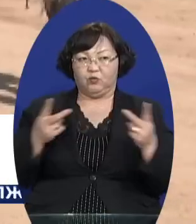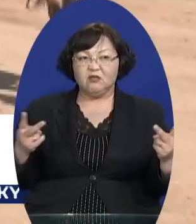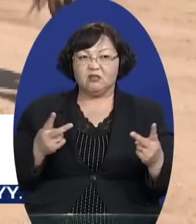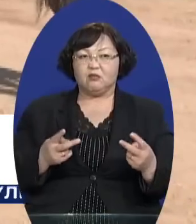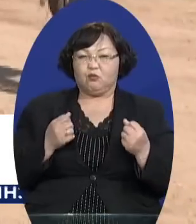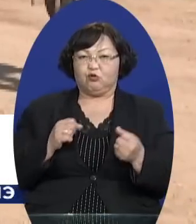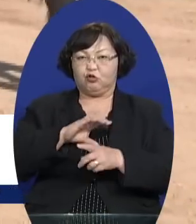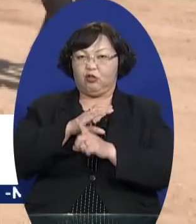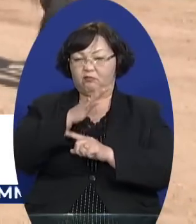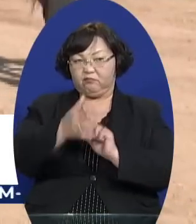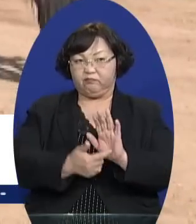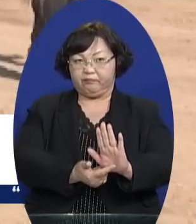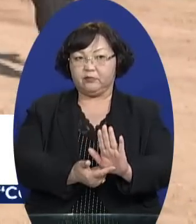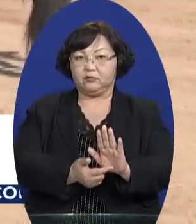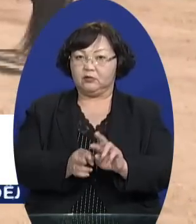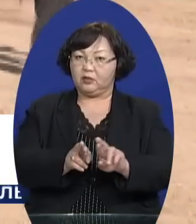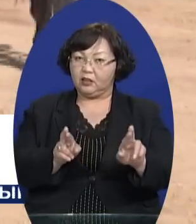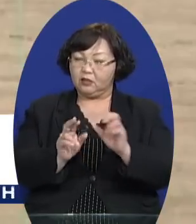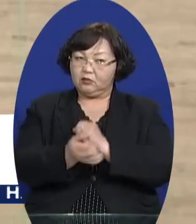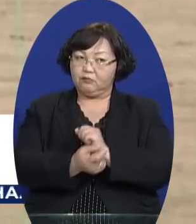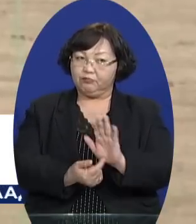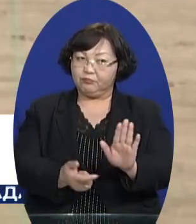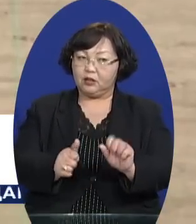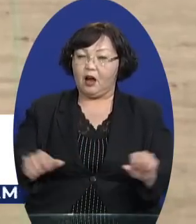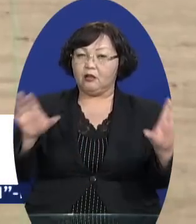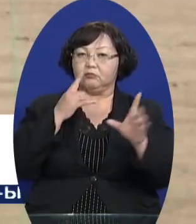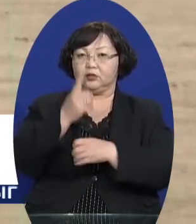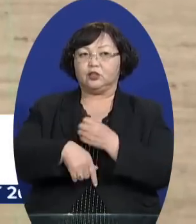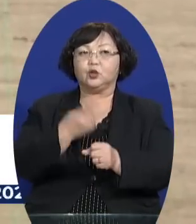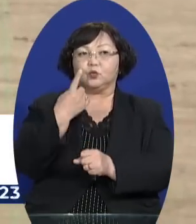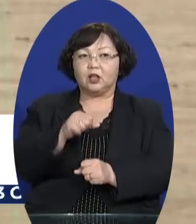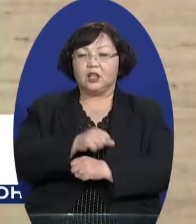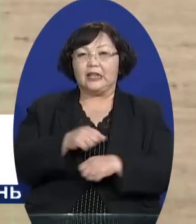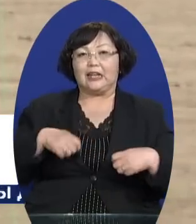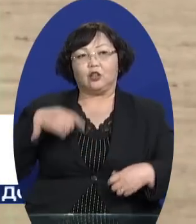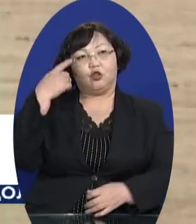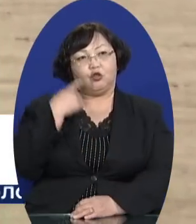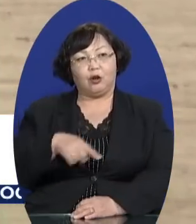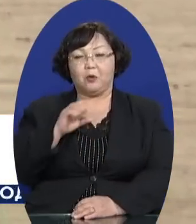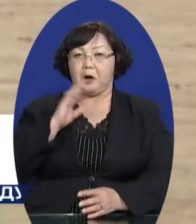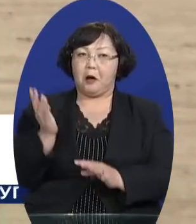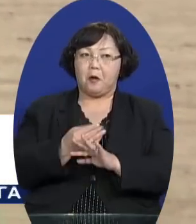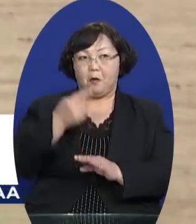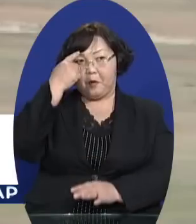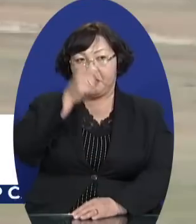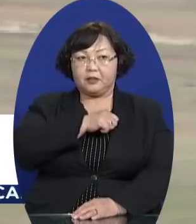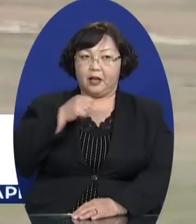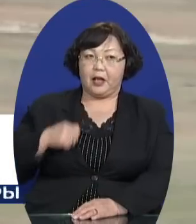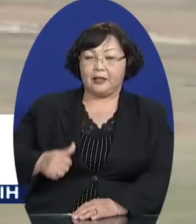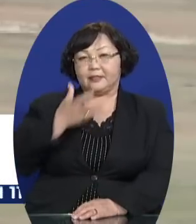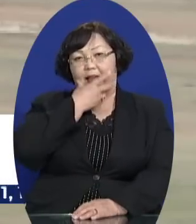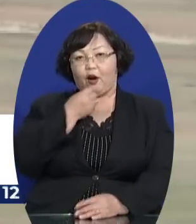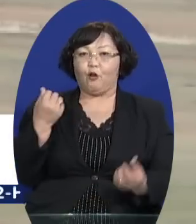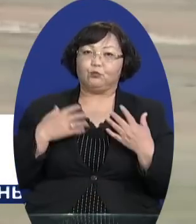хэлж болно. Жилдээ ганцхан удаа болдог наадмын өдрүүдэд иргэд ая тухтай аюулгүй орчинд Монгол дэлээр гоён наадахыг л хүсж